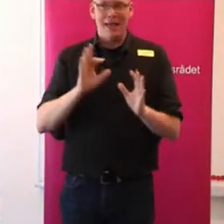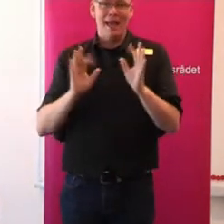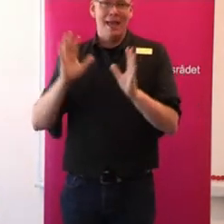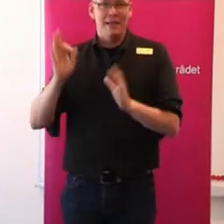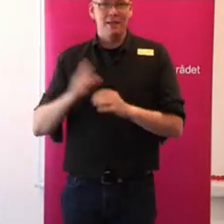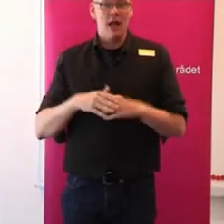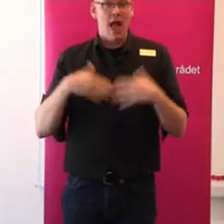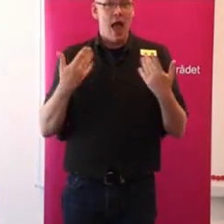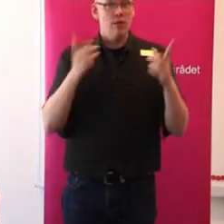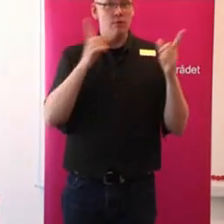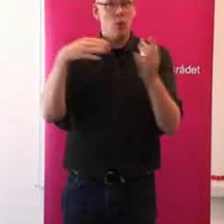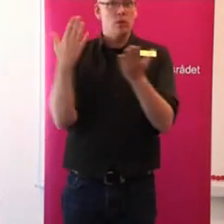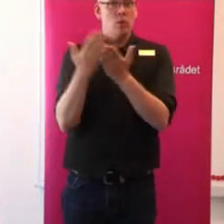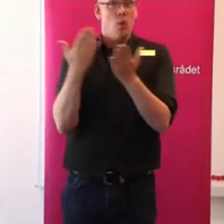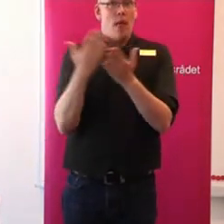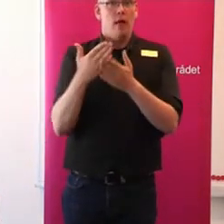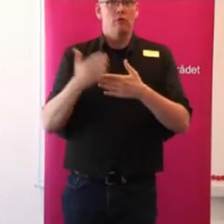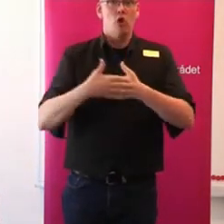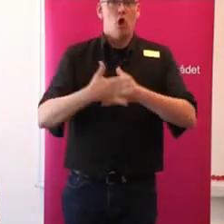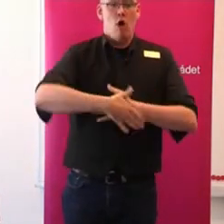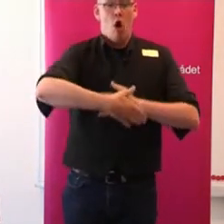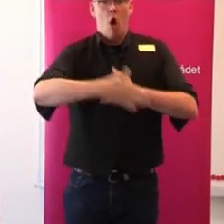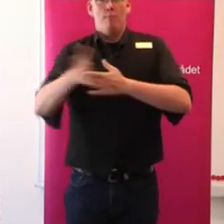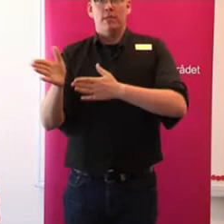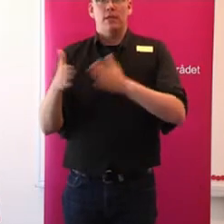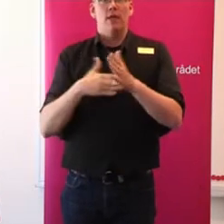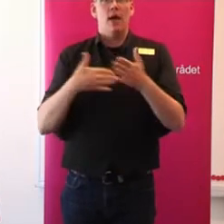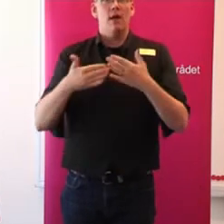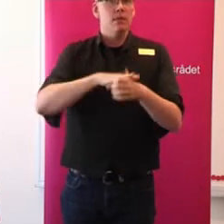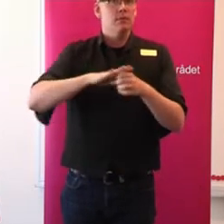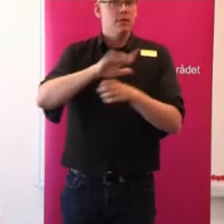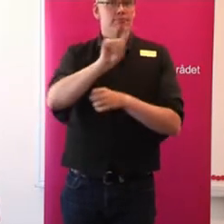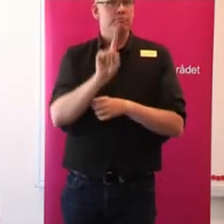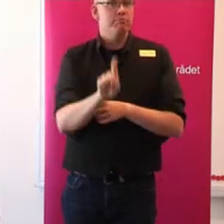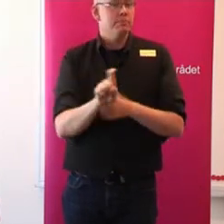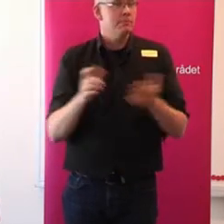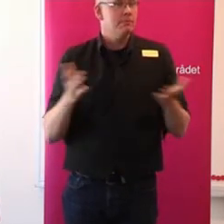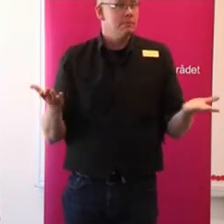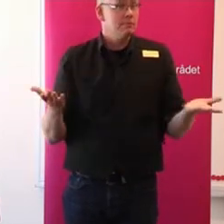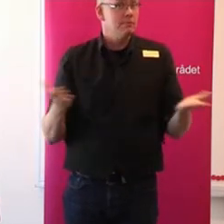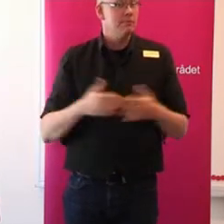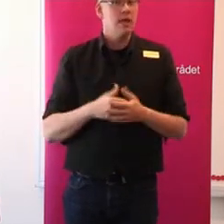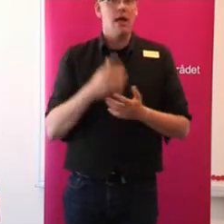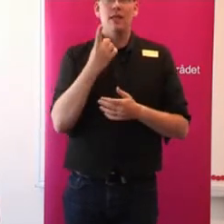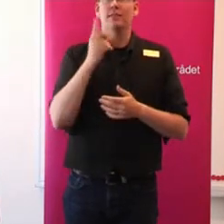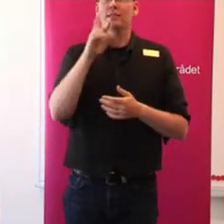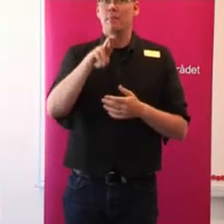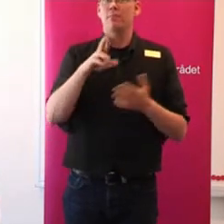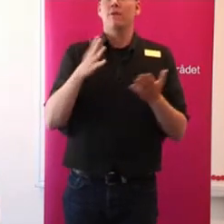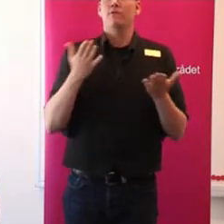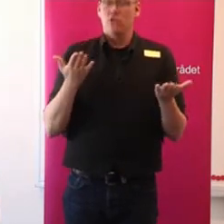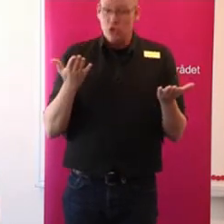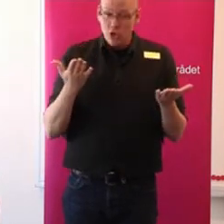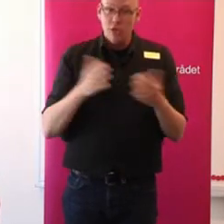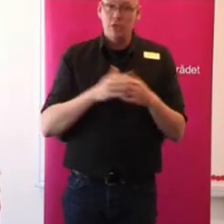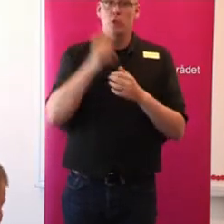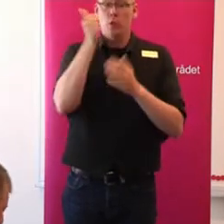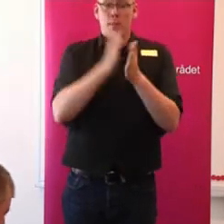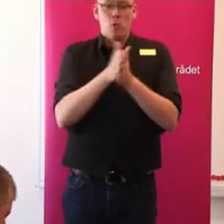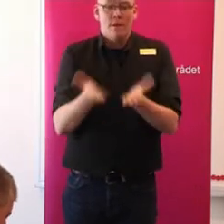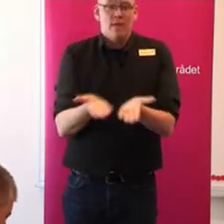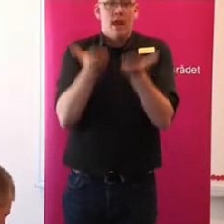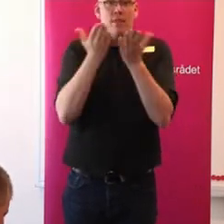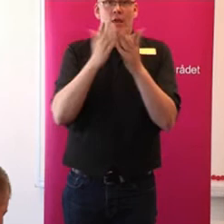Är folkhögskolan en dörröppnare till arbetsmarknaden? Ett exempel det är de